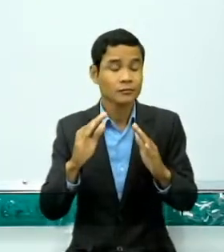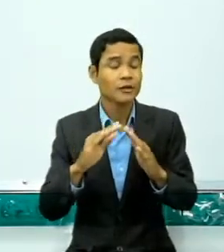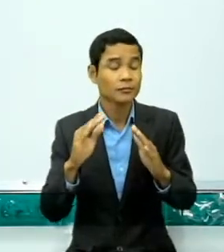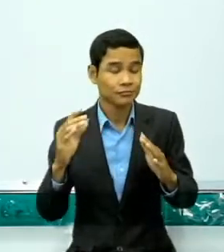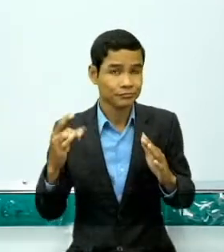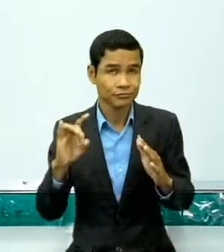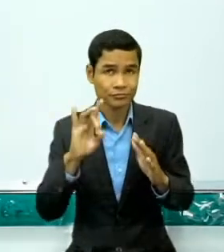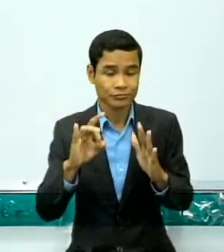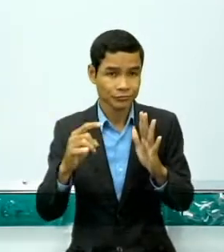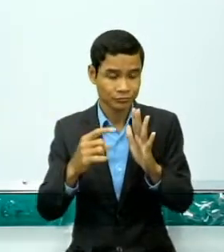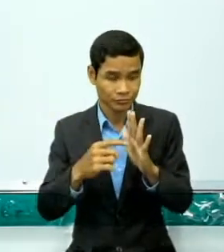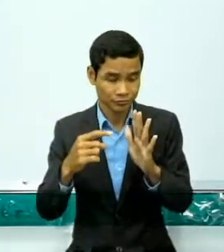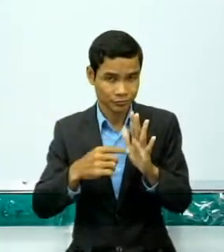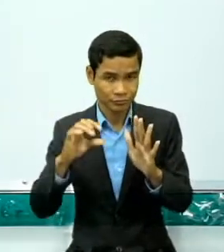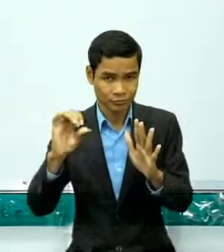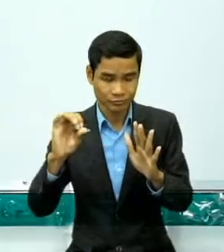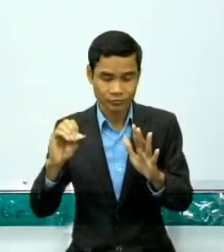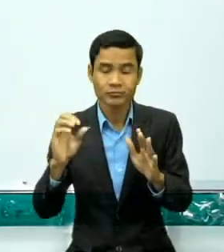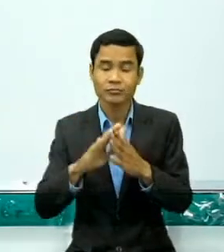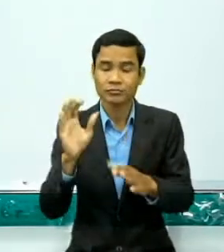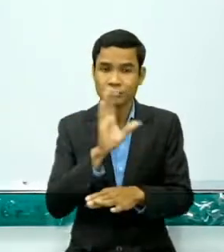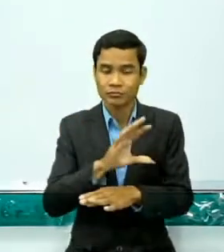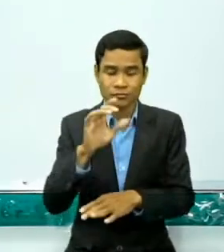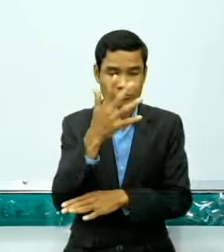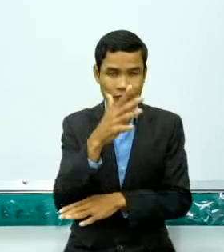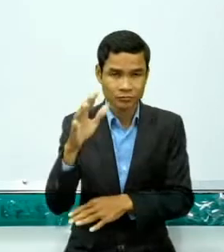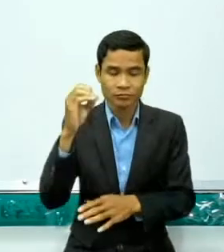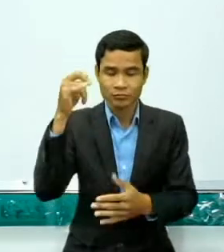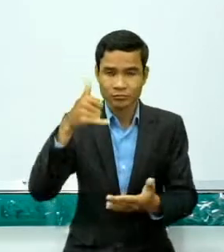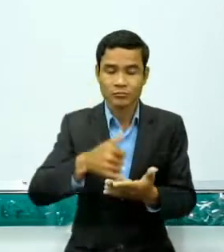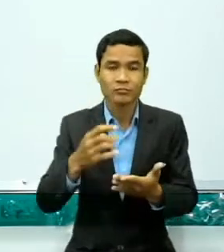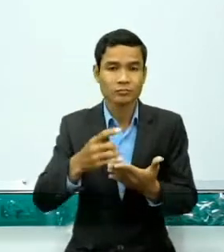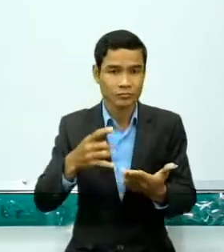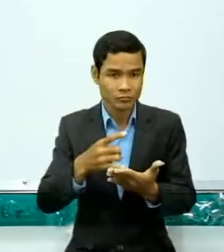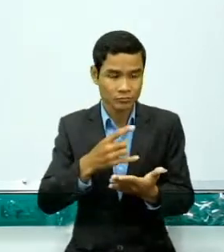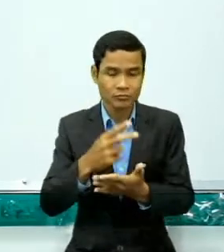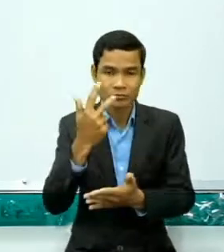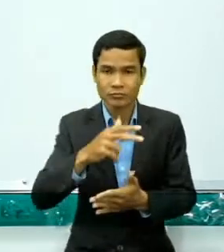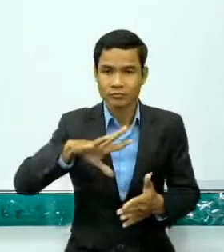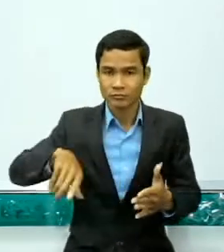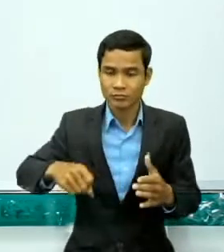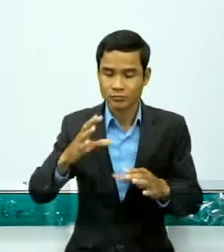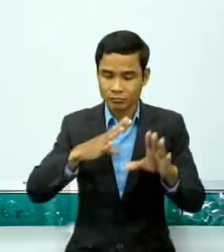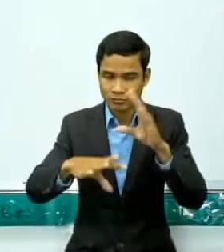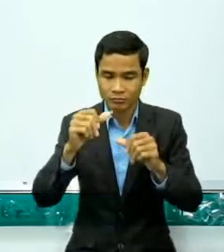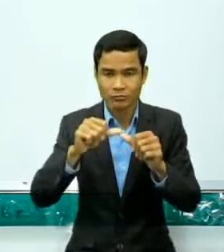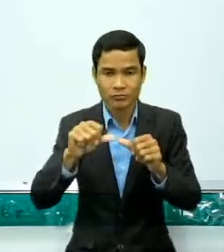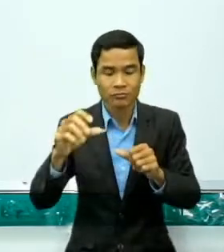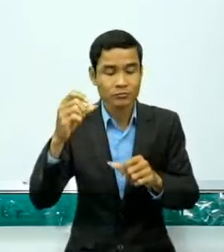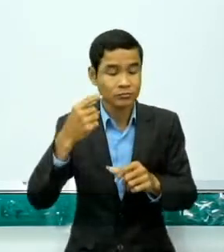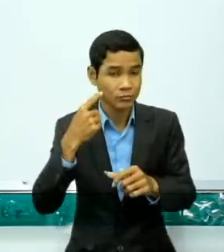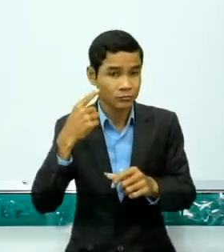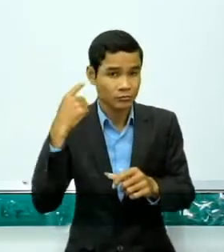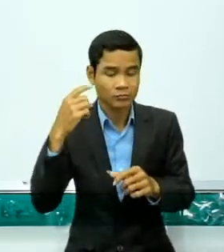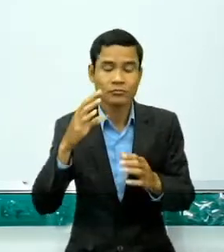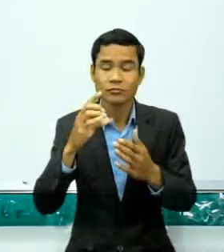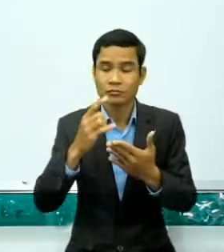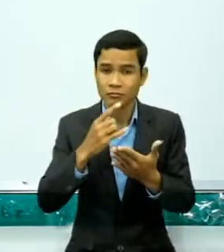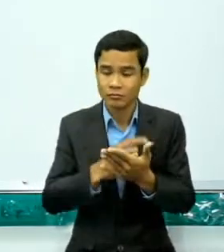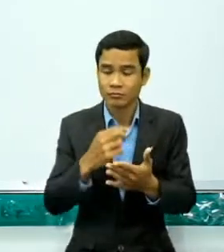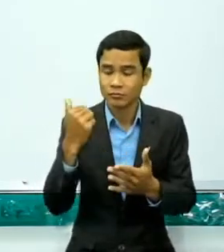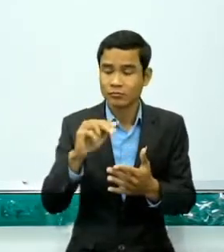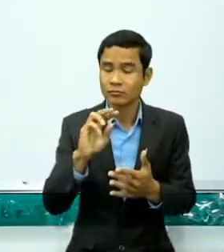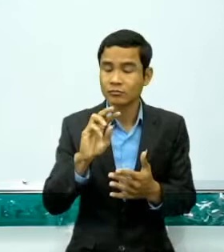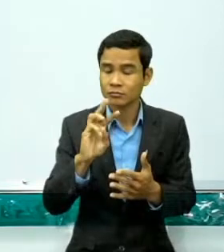ត្តព្រៃវែងថ្ងៃនេះនាងខ្ញុំសូមលើកយកមុខវិជ្ជាភាសាខ្មែរដែលយើងនឹងរៀនបន្តកាលពីថ្ងៃមុនគឺមេរៀនទី3ស្រៈ